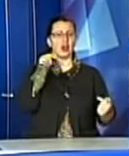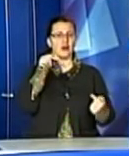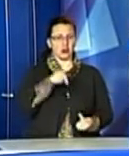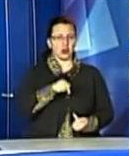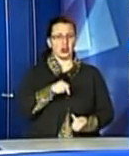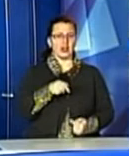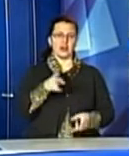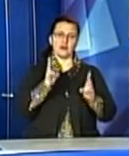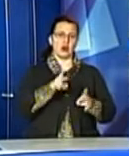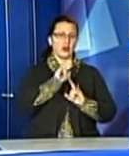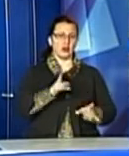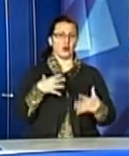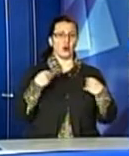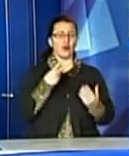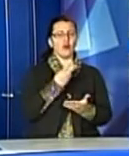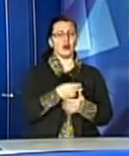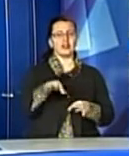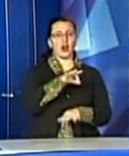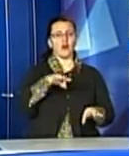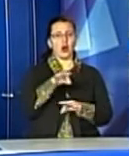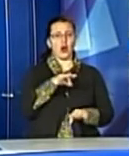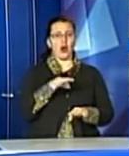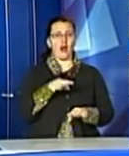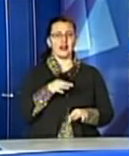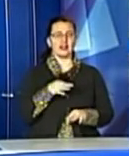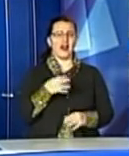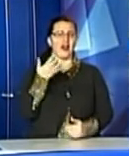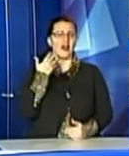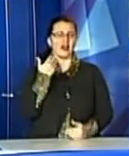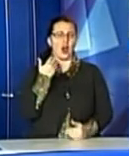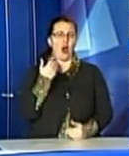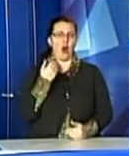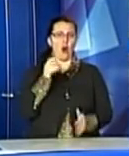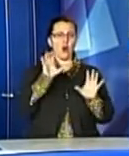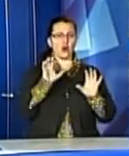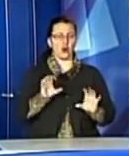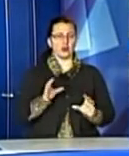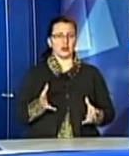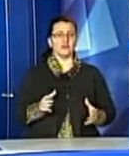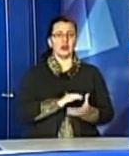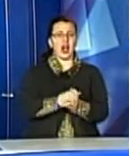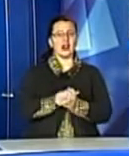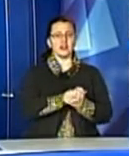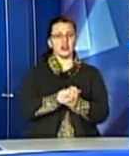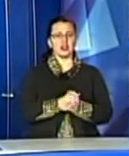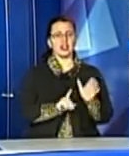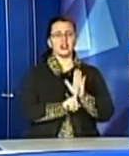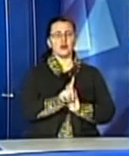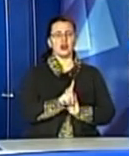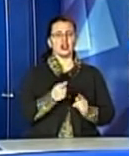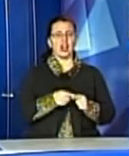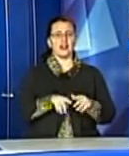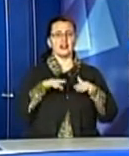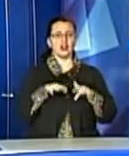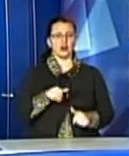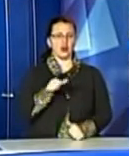У Львові презентували проект ліберального податкового кодексу. Асоціація платників податків України розпочали цей рух ще в листопаді